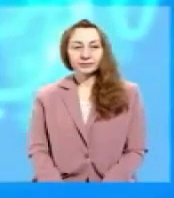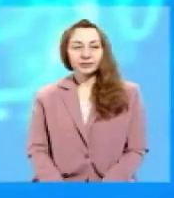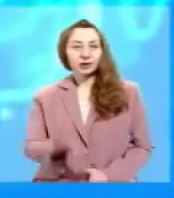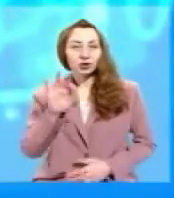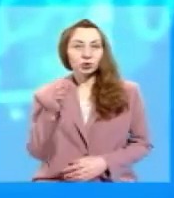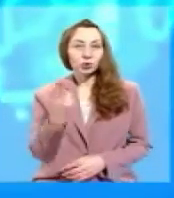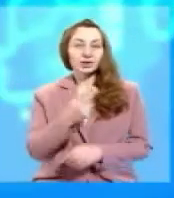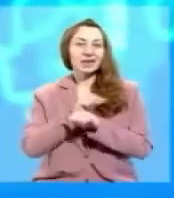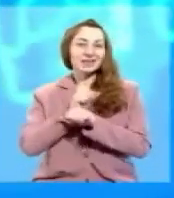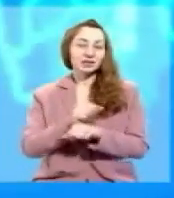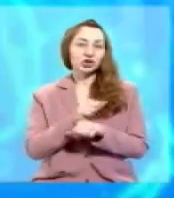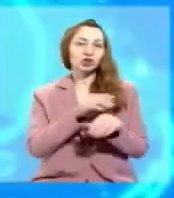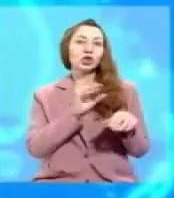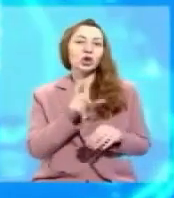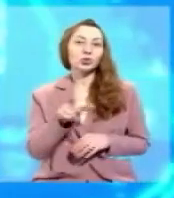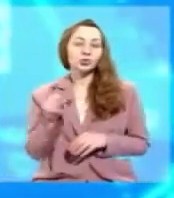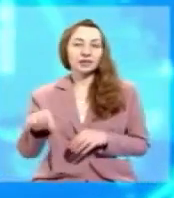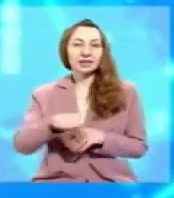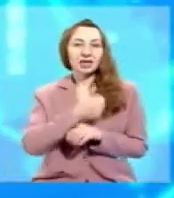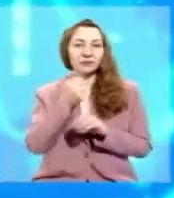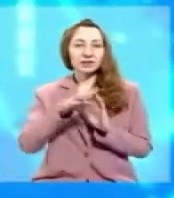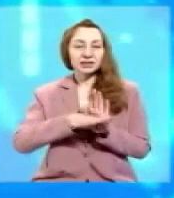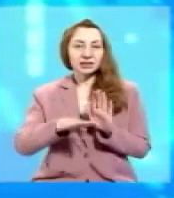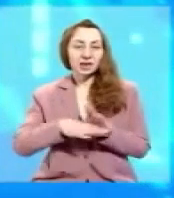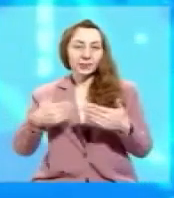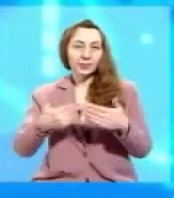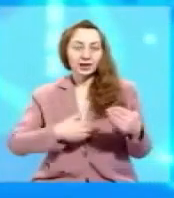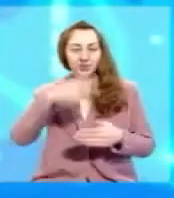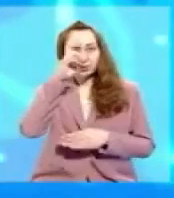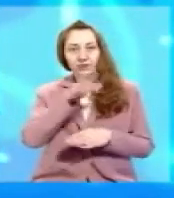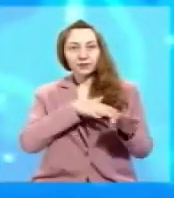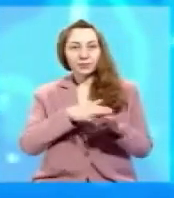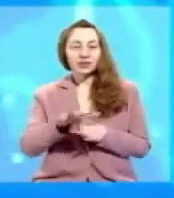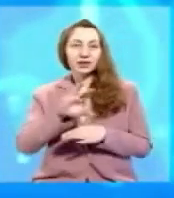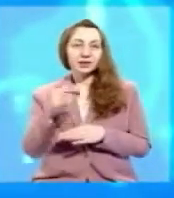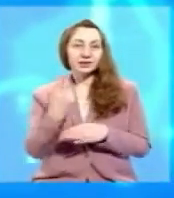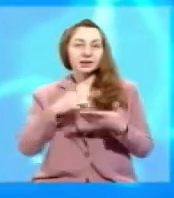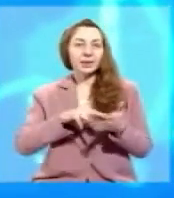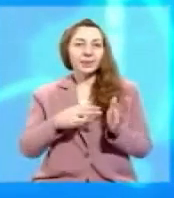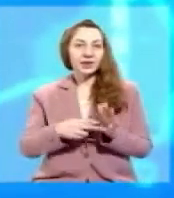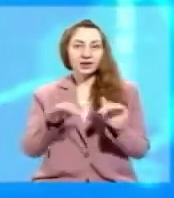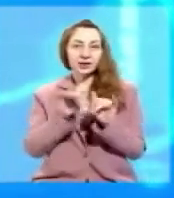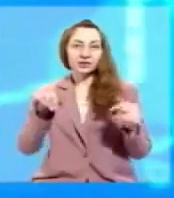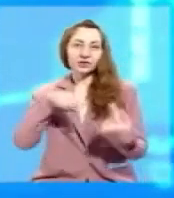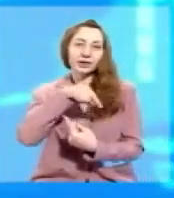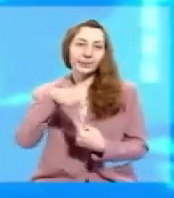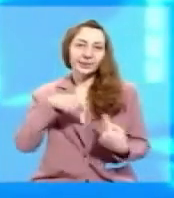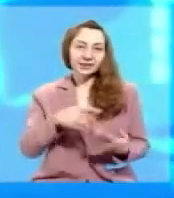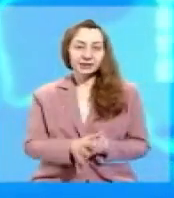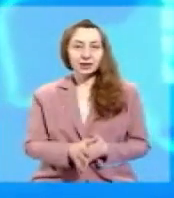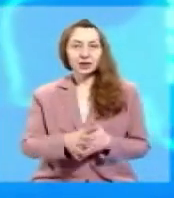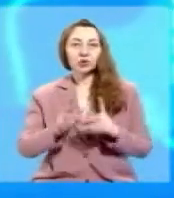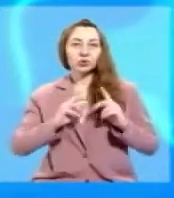Халықты әлеуметтік қорғау мемлекет алдындағы үлкен міндет. Өңірімізде кәсіпкерлікті дамытудың ұлттық жобасы белсенді түрде жүзеге